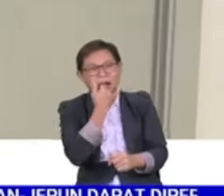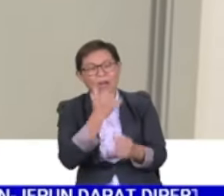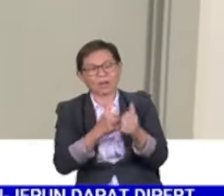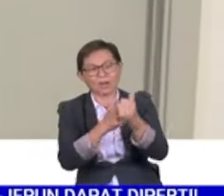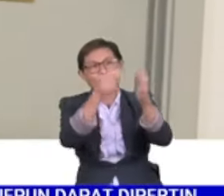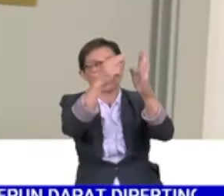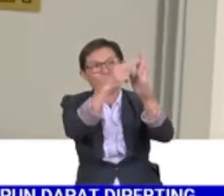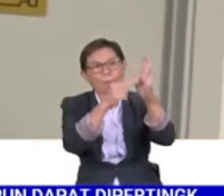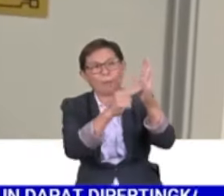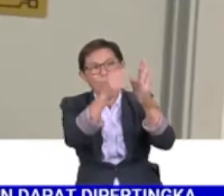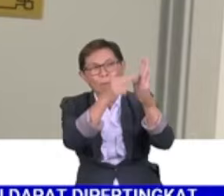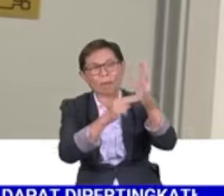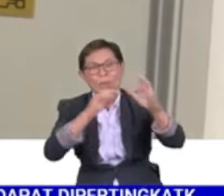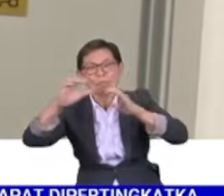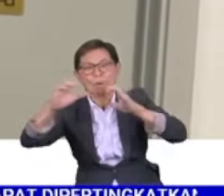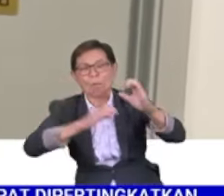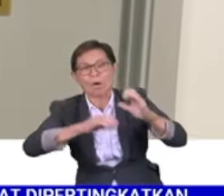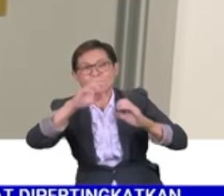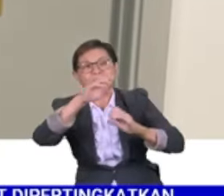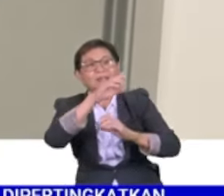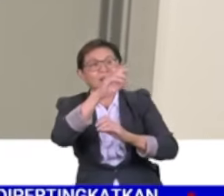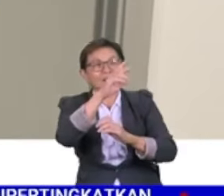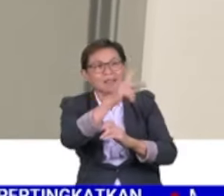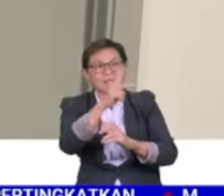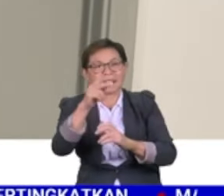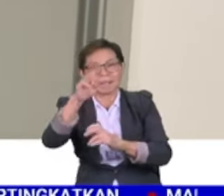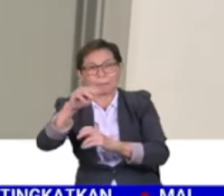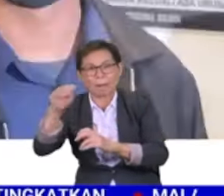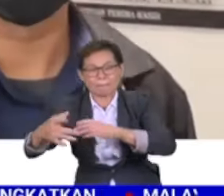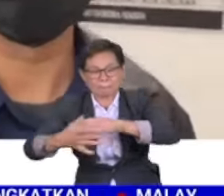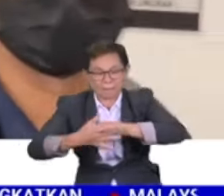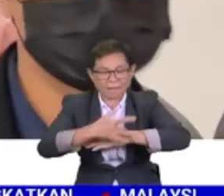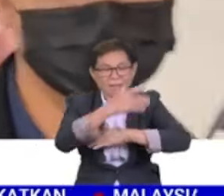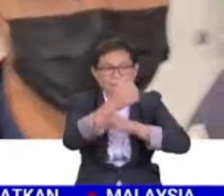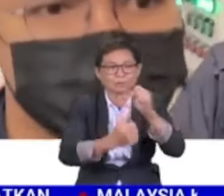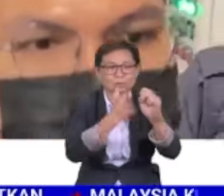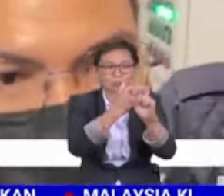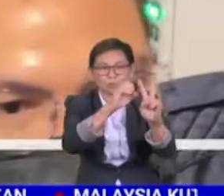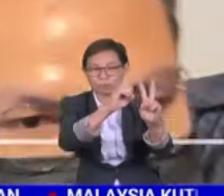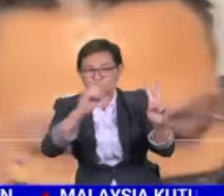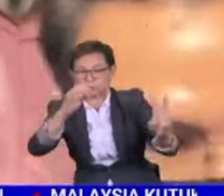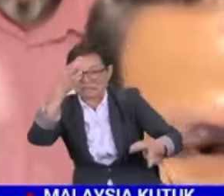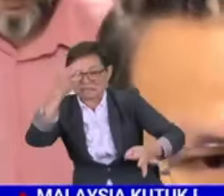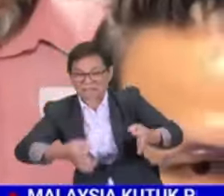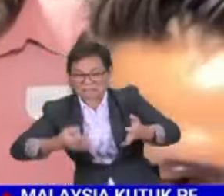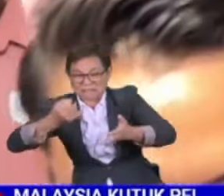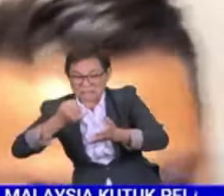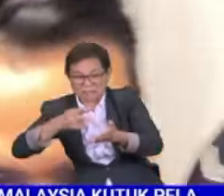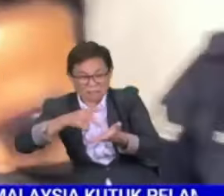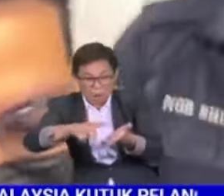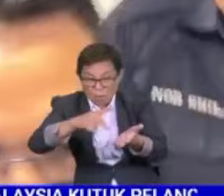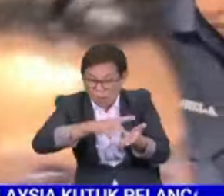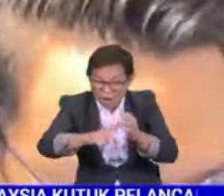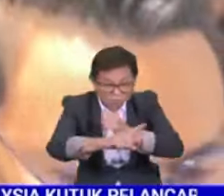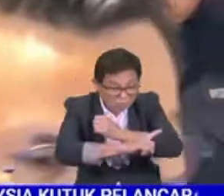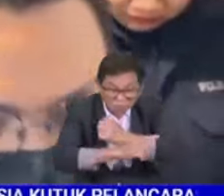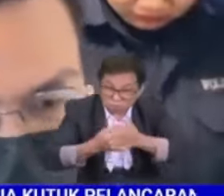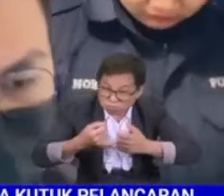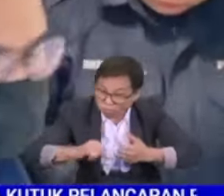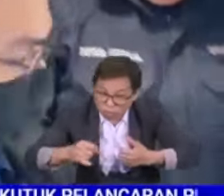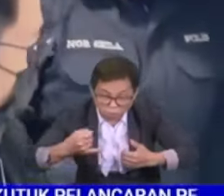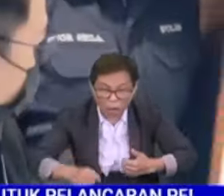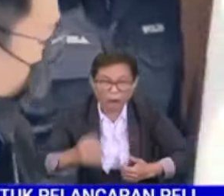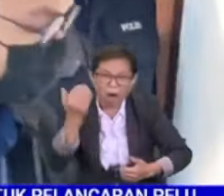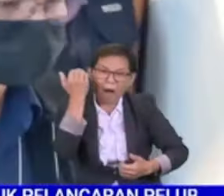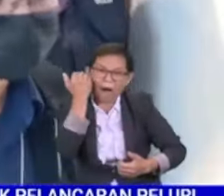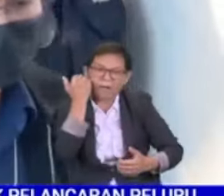mengikut Peraturan-Peraturan Komunikasi dan Multimedia Standard Teknik 2000. Sekiranya gagal melunaskan denda, Hakim